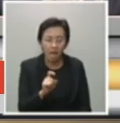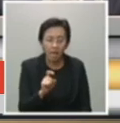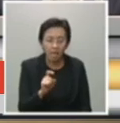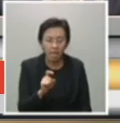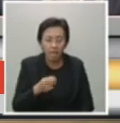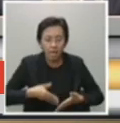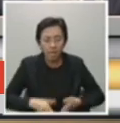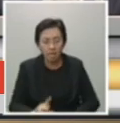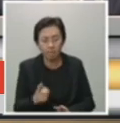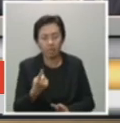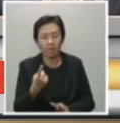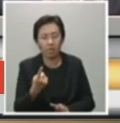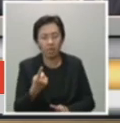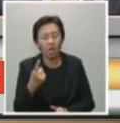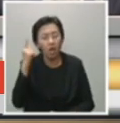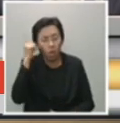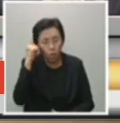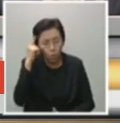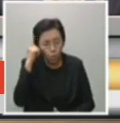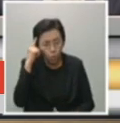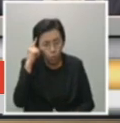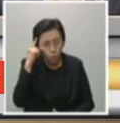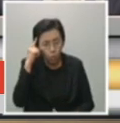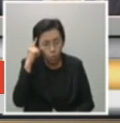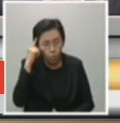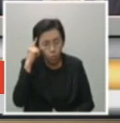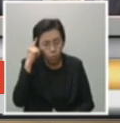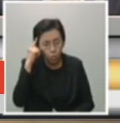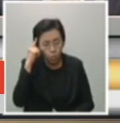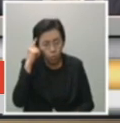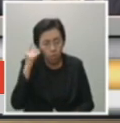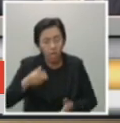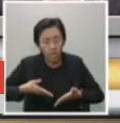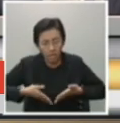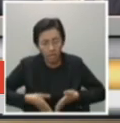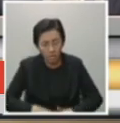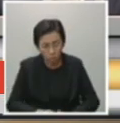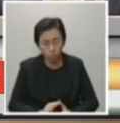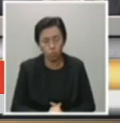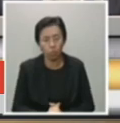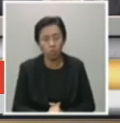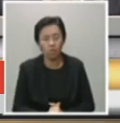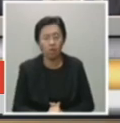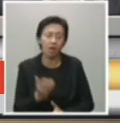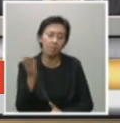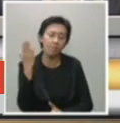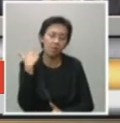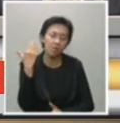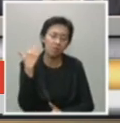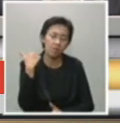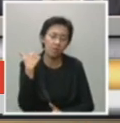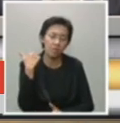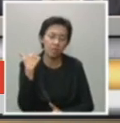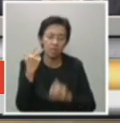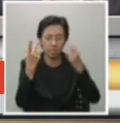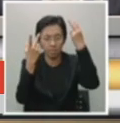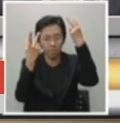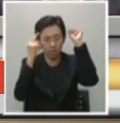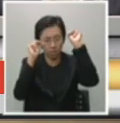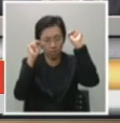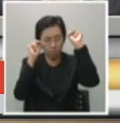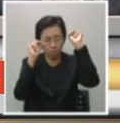ใหม่แล้วก็รู้ว่าตนเองนั้นยังเกิดอยู่ในสมัยที่มีนายกรัฐม